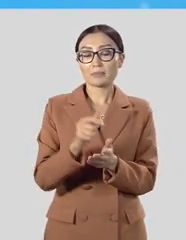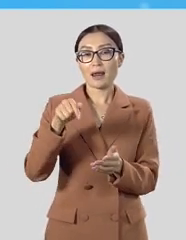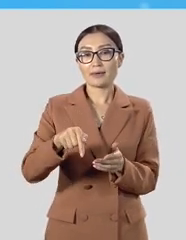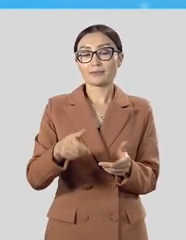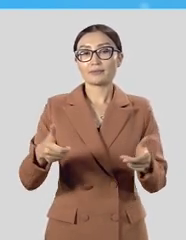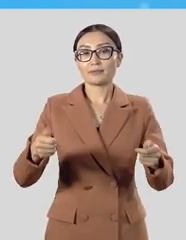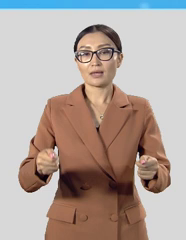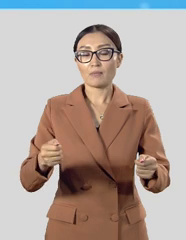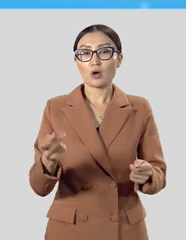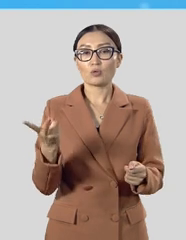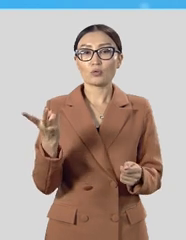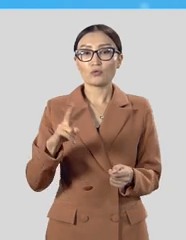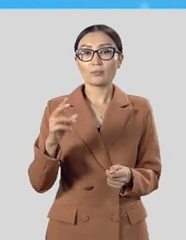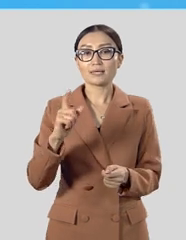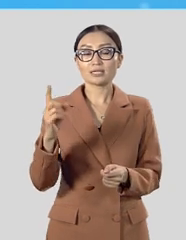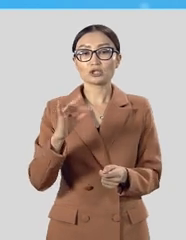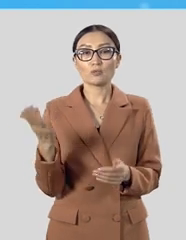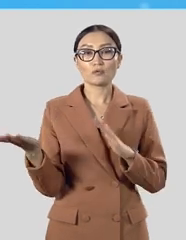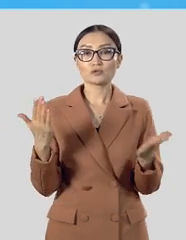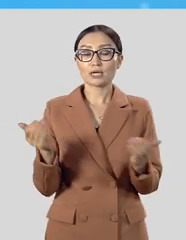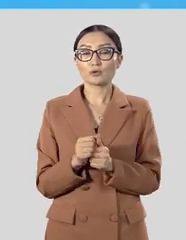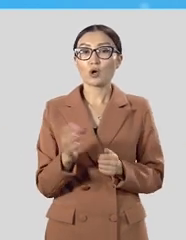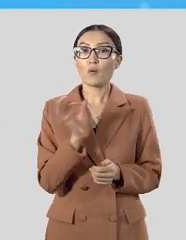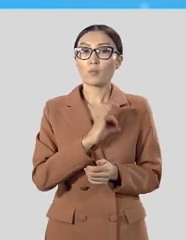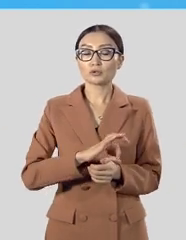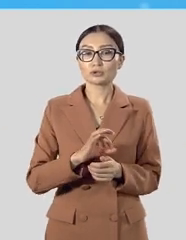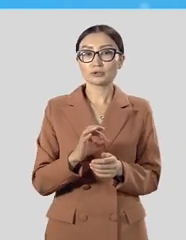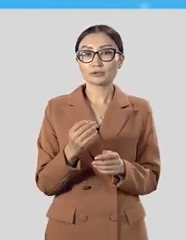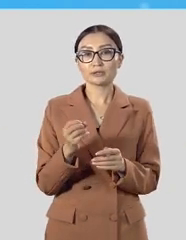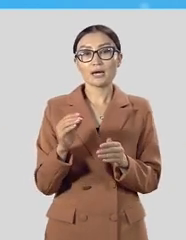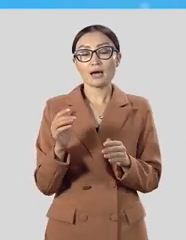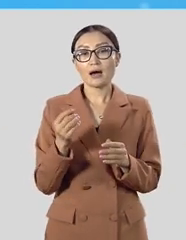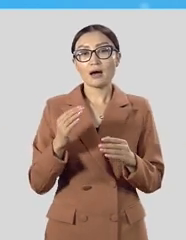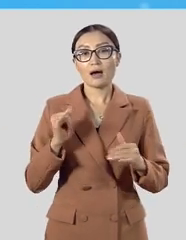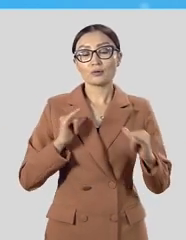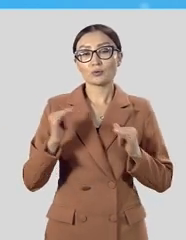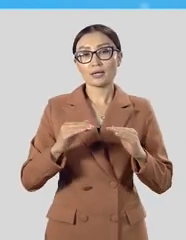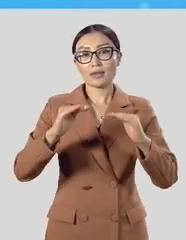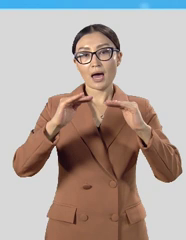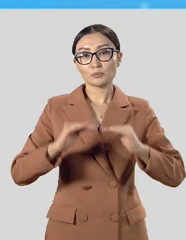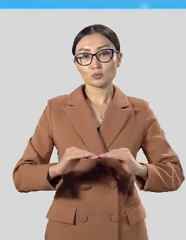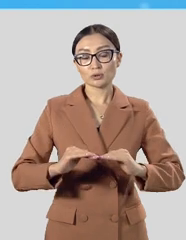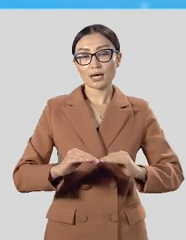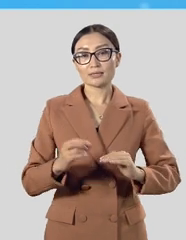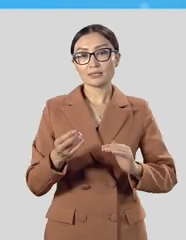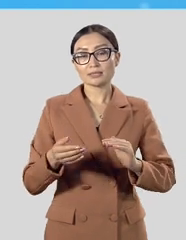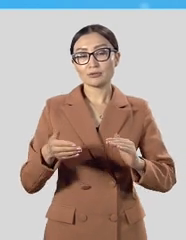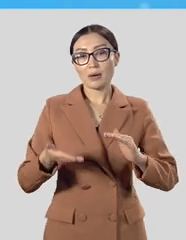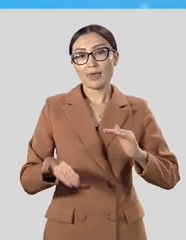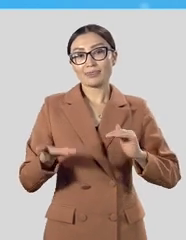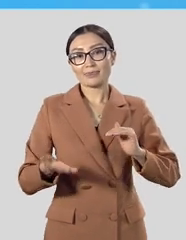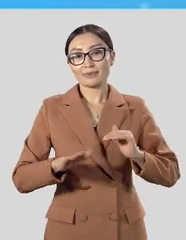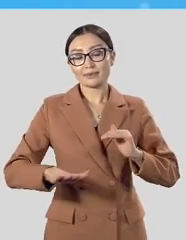предметное стекло двумя зажимами с двух сторон. Пользуясь винтом, плавно опускает тубус так, чтобы нижний край